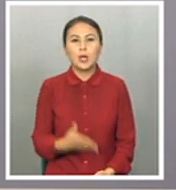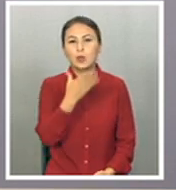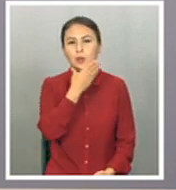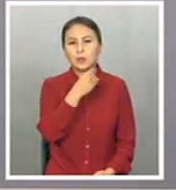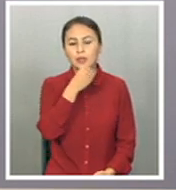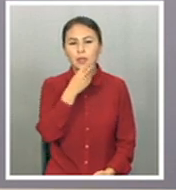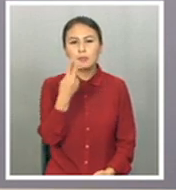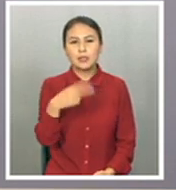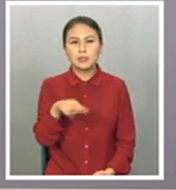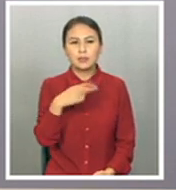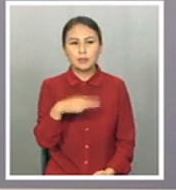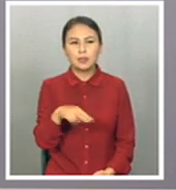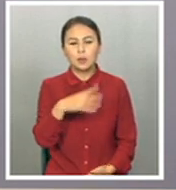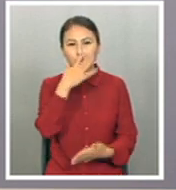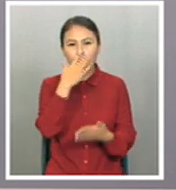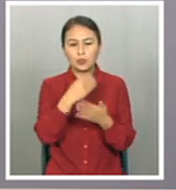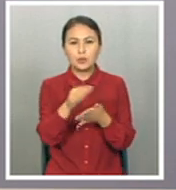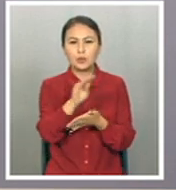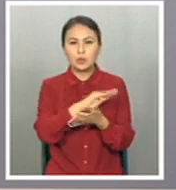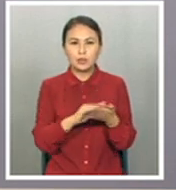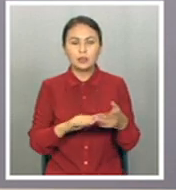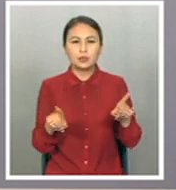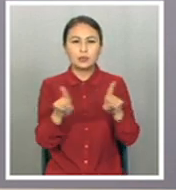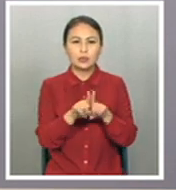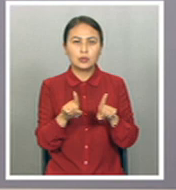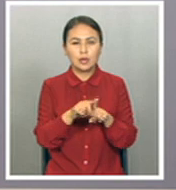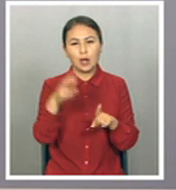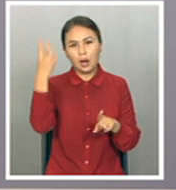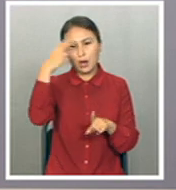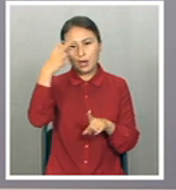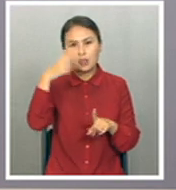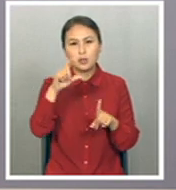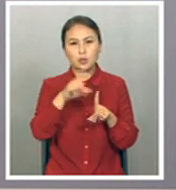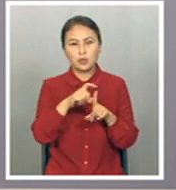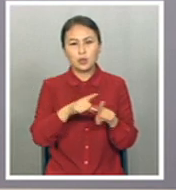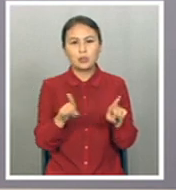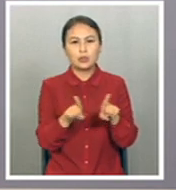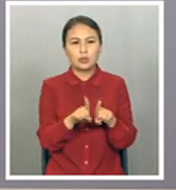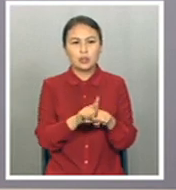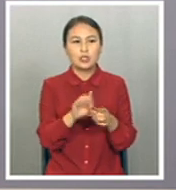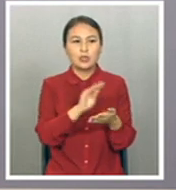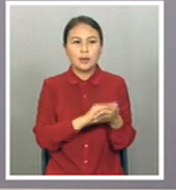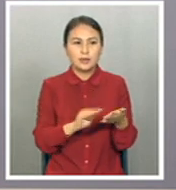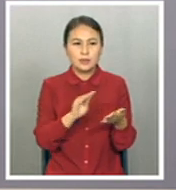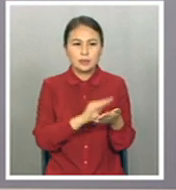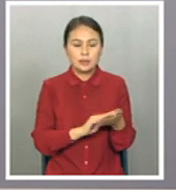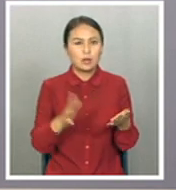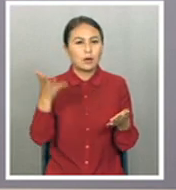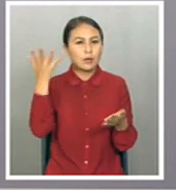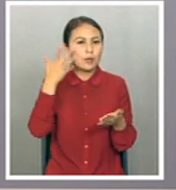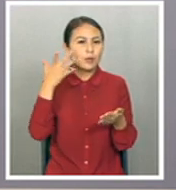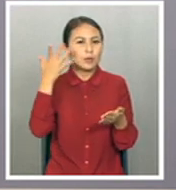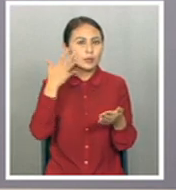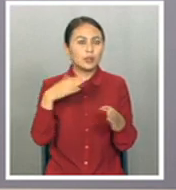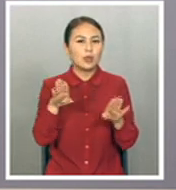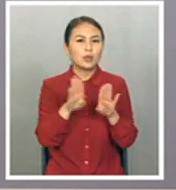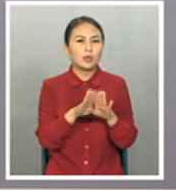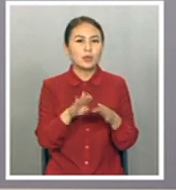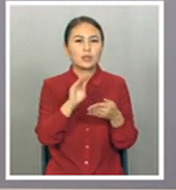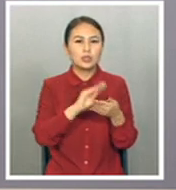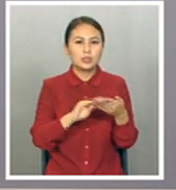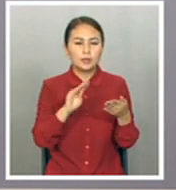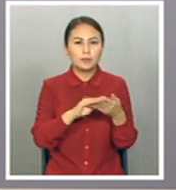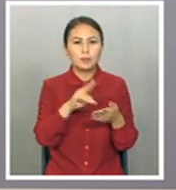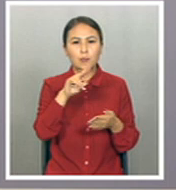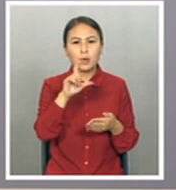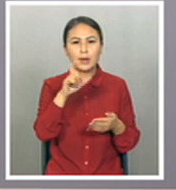әдебиет өлең түрінде де, қара сөз түрінде де жазылады. Өлең түрінде жазылған көркем шығарманы